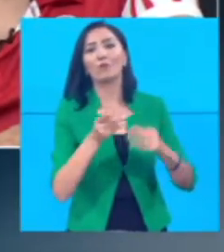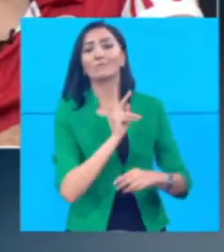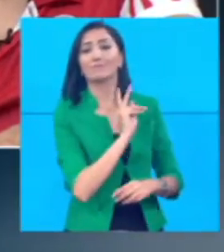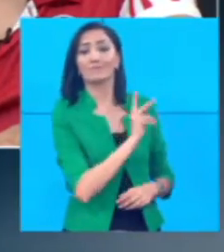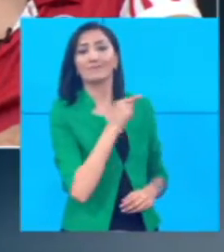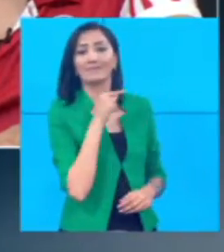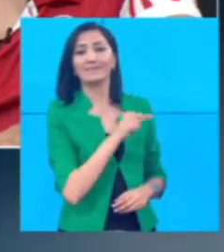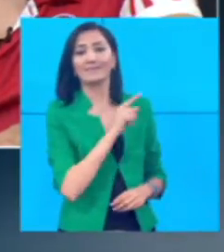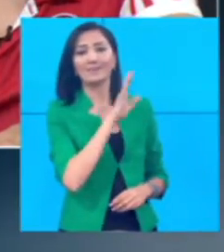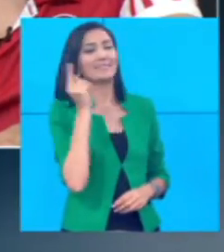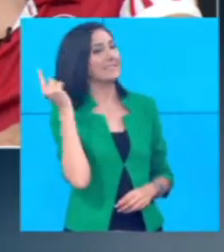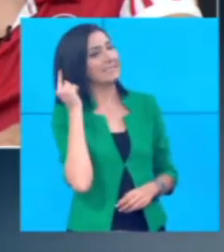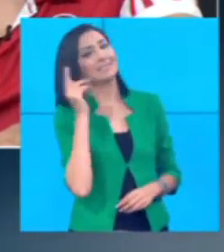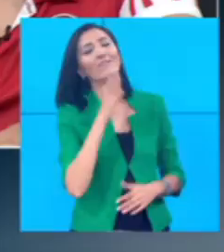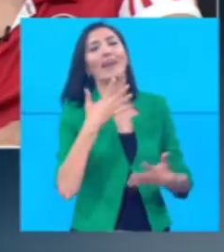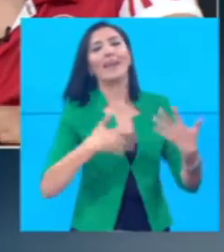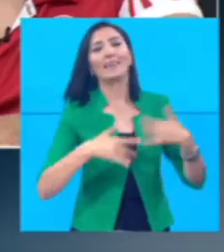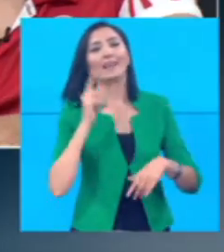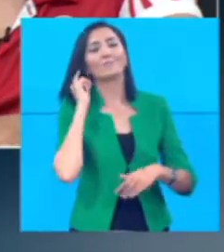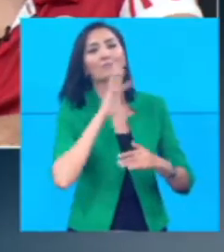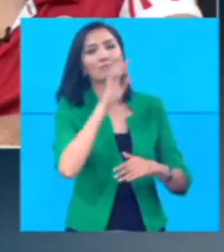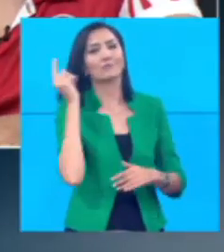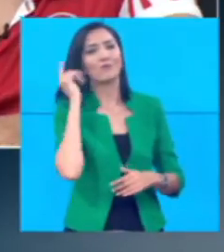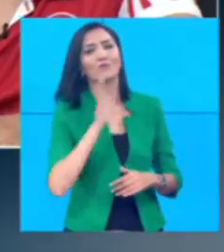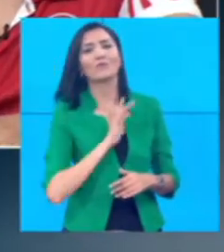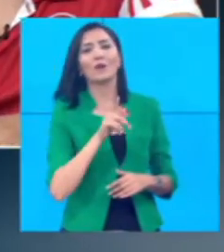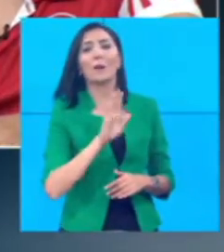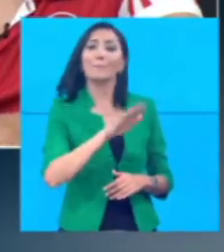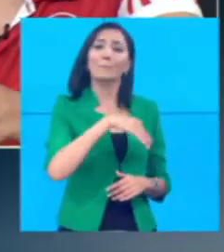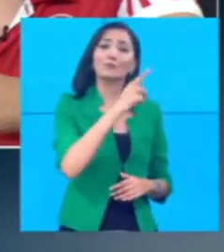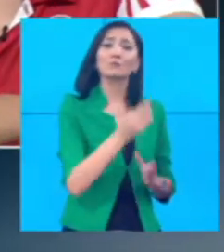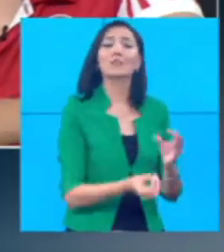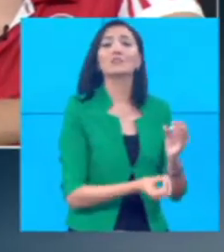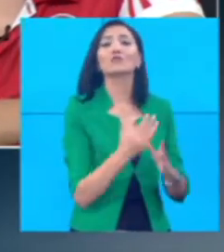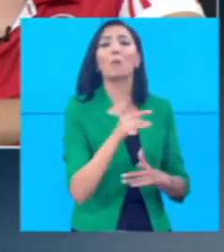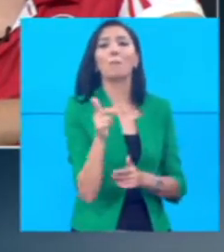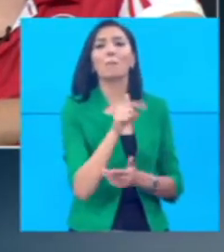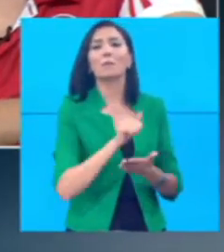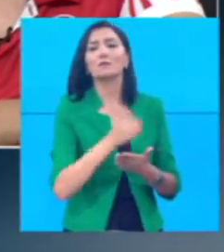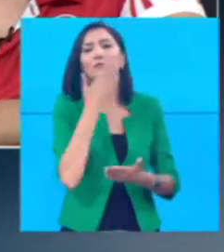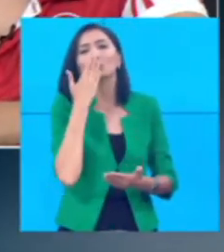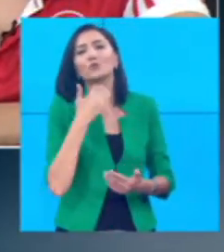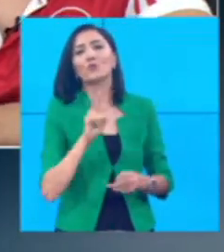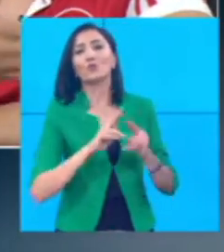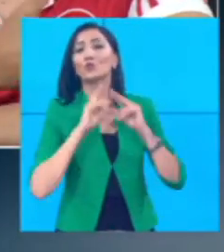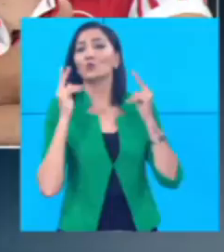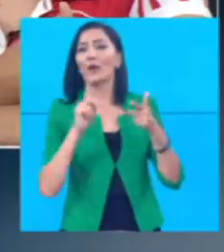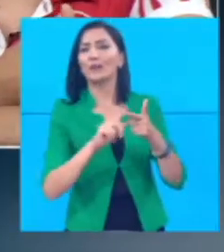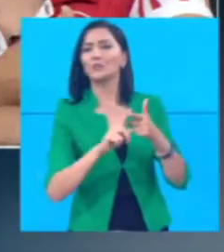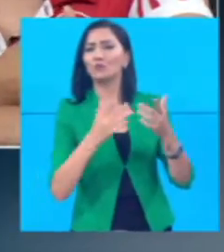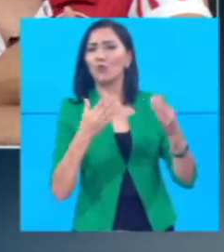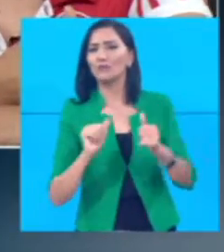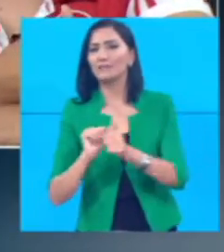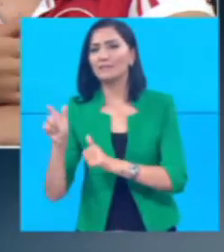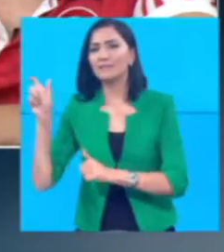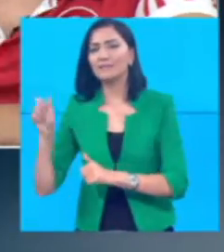Tamam. Ki siz de bayağı bir duyuluyorsunuz yani engelli camiasında. Ama başka yerden çıkmıyor, basında çıkmıyor. Mesela bir dünya ikincisi